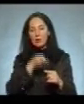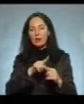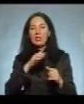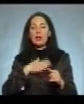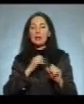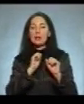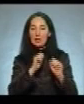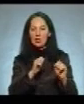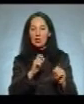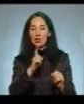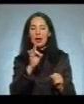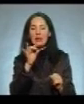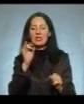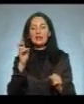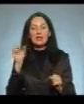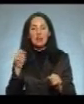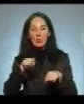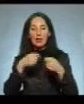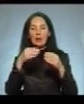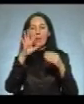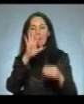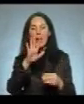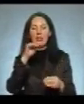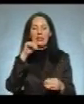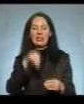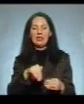захищають. Христині передали 5 тисяч вареників.